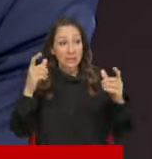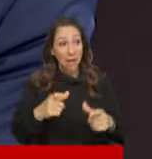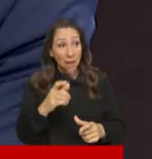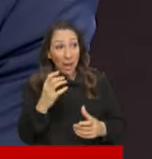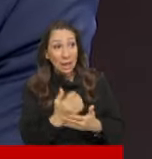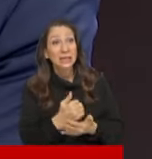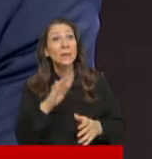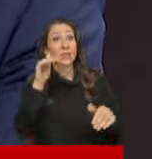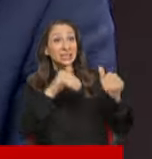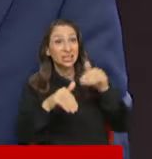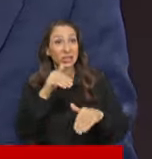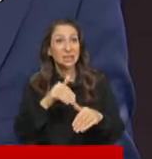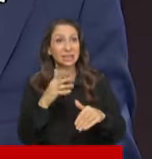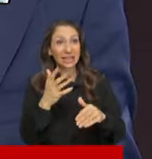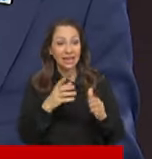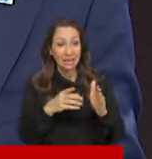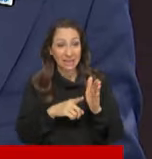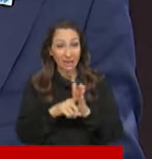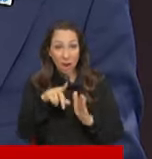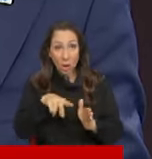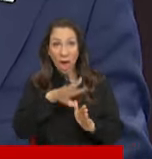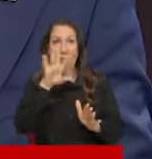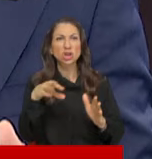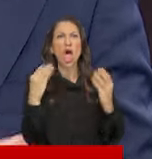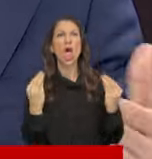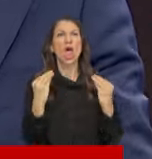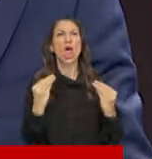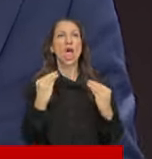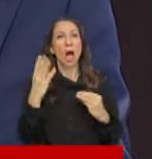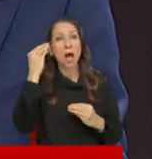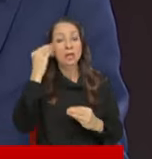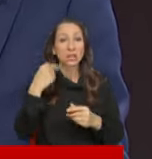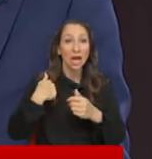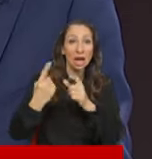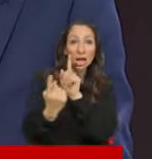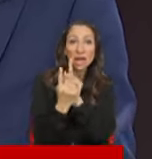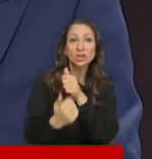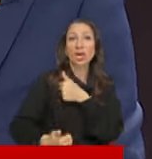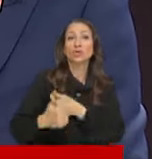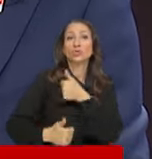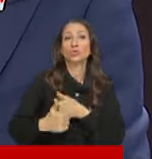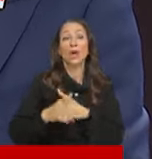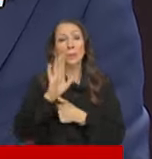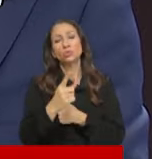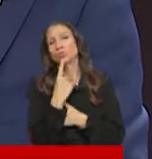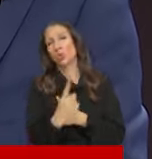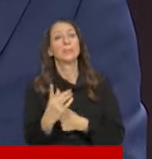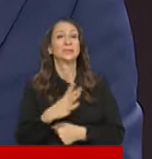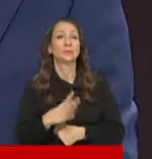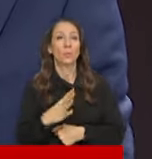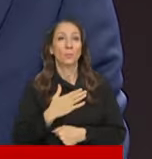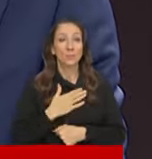kazanamadık varı seçimi yani Zafere giden yolda her şeyi mübah gören bir anlayışa karşı yarışıyoruz ne yazık ki Ama şunu ifade etmek